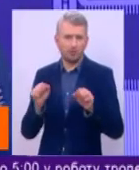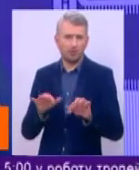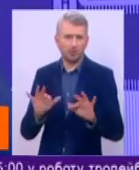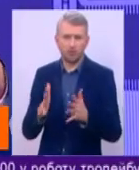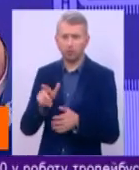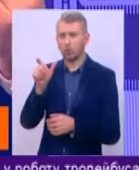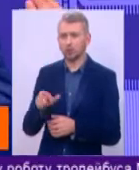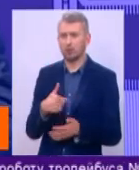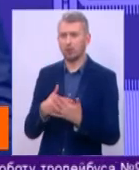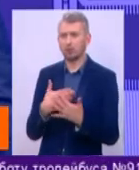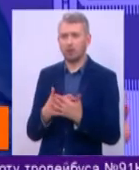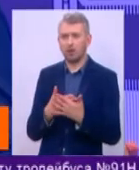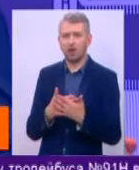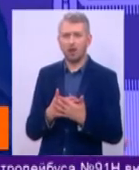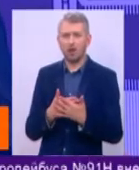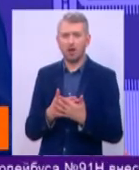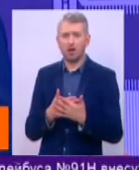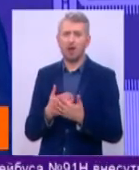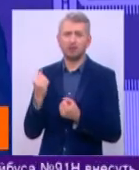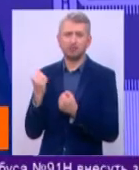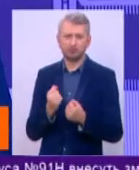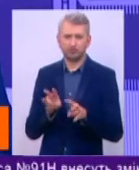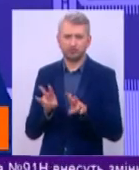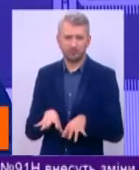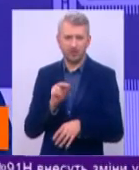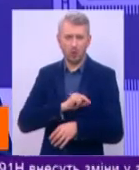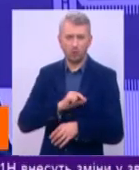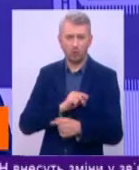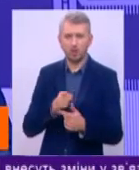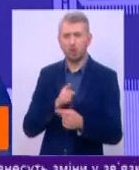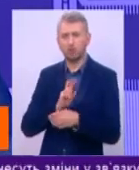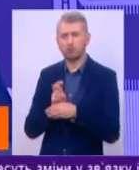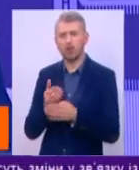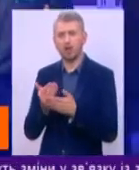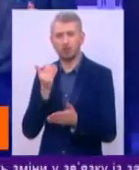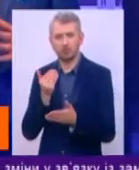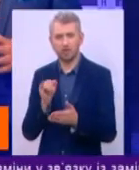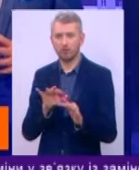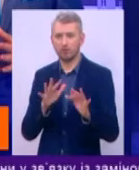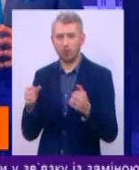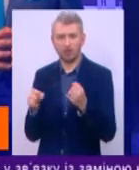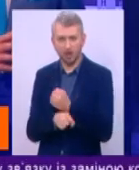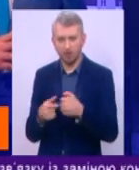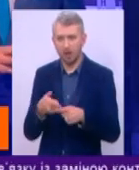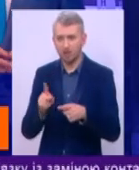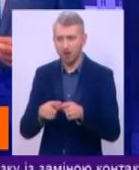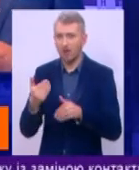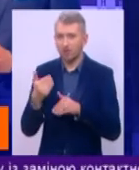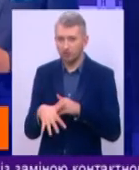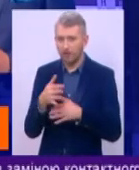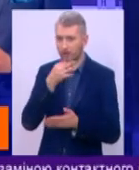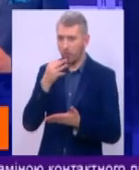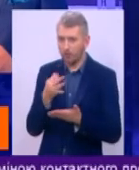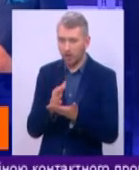трапитися. Людина, скажімо, затрималася на роботі або прийшла раніше і відбулася травма. Це вже